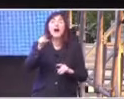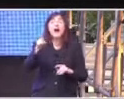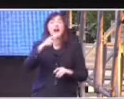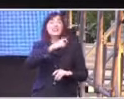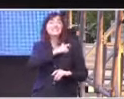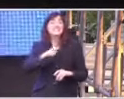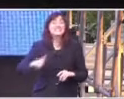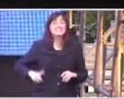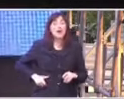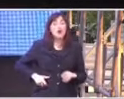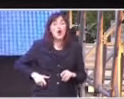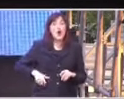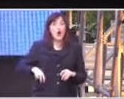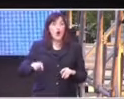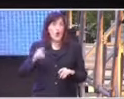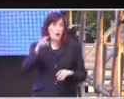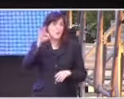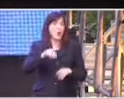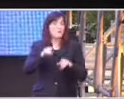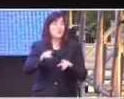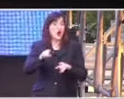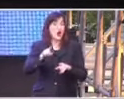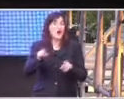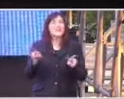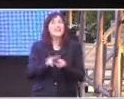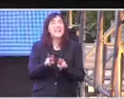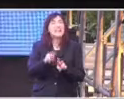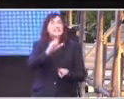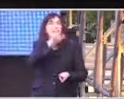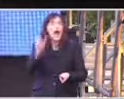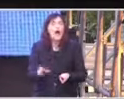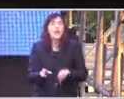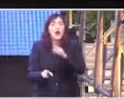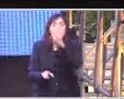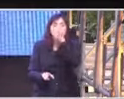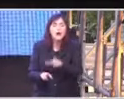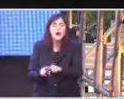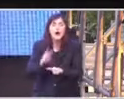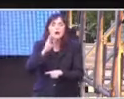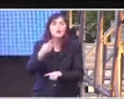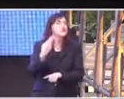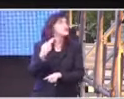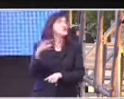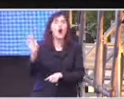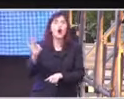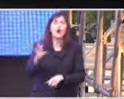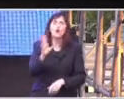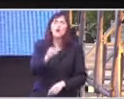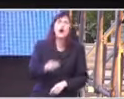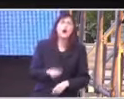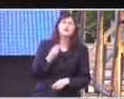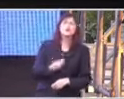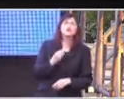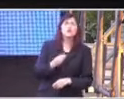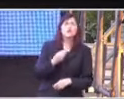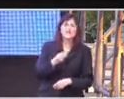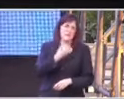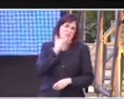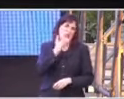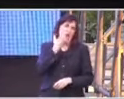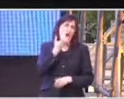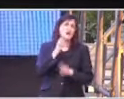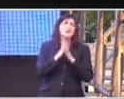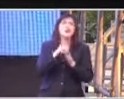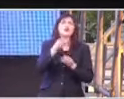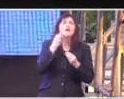conferenza dei servizi in regione ha detto no E allora cara Giorgia Meloni come fuoco come puoi governare un paese